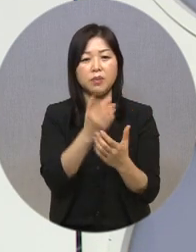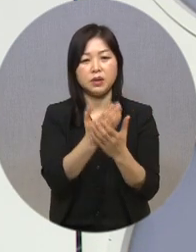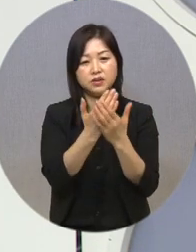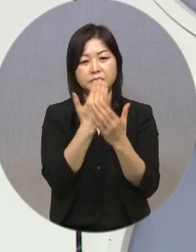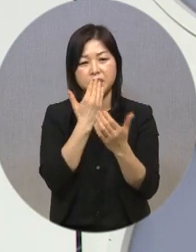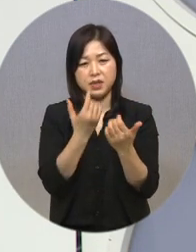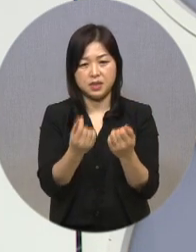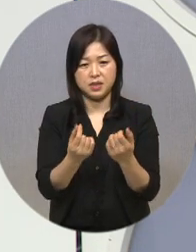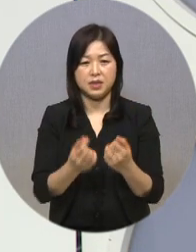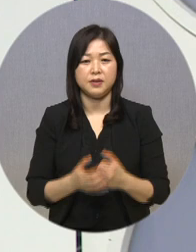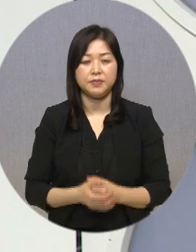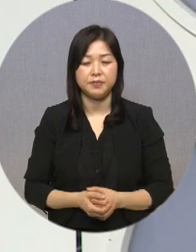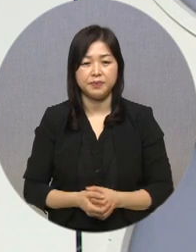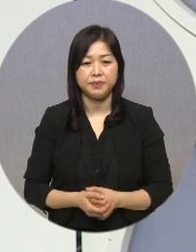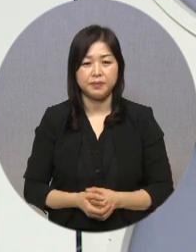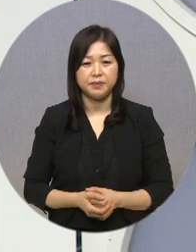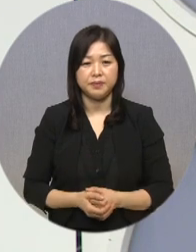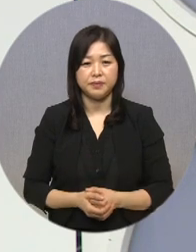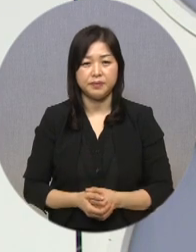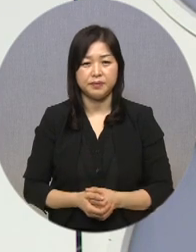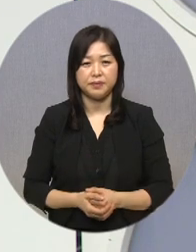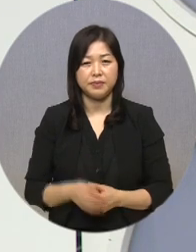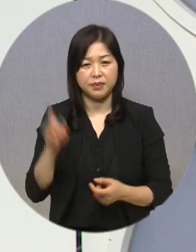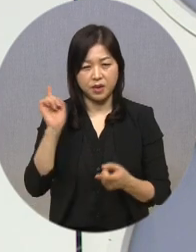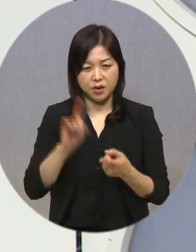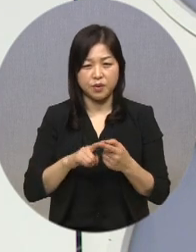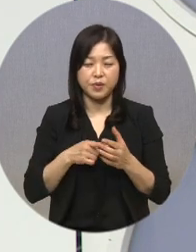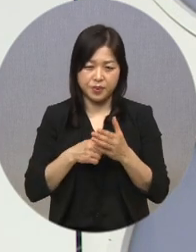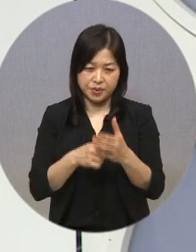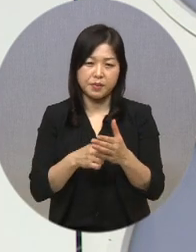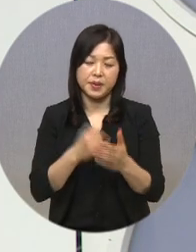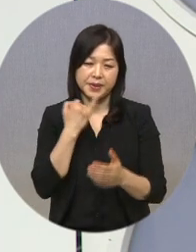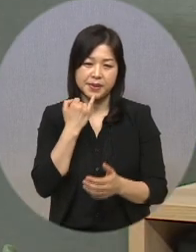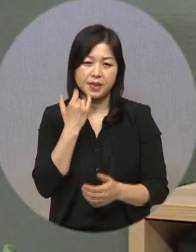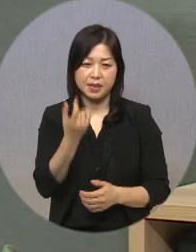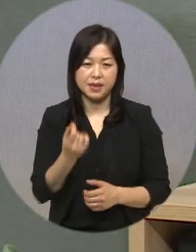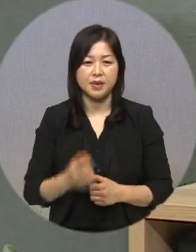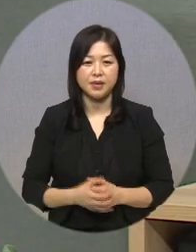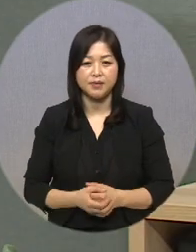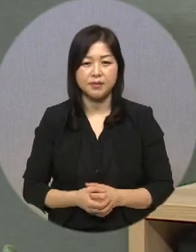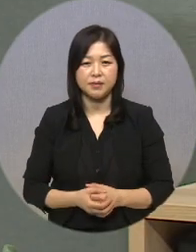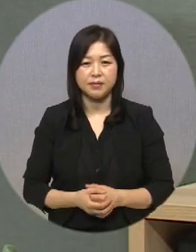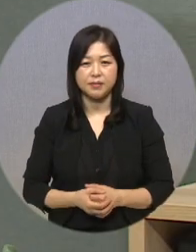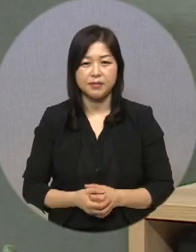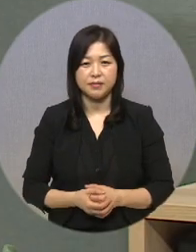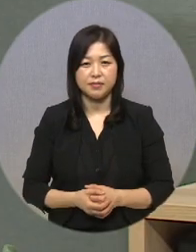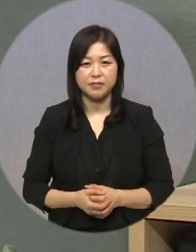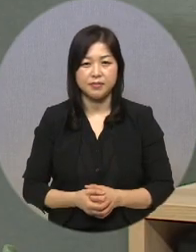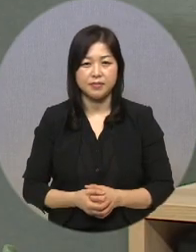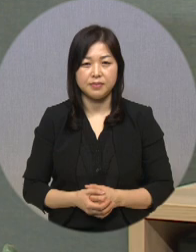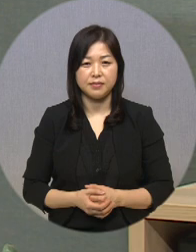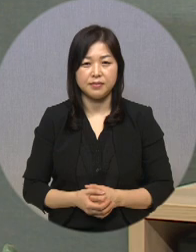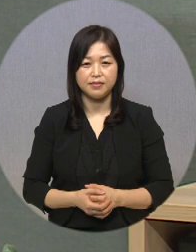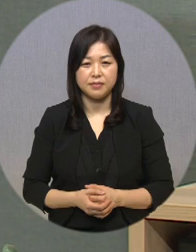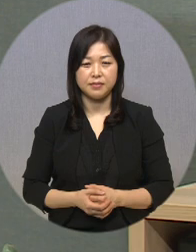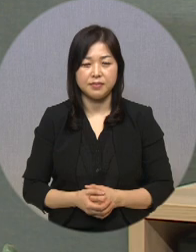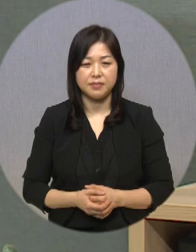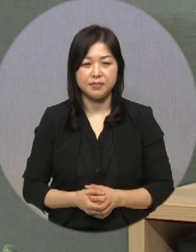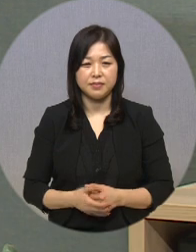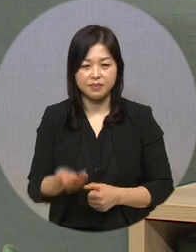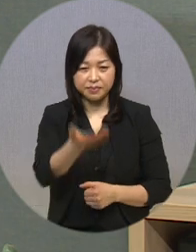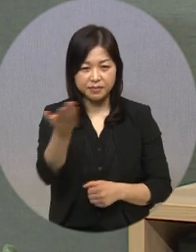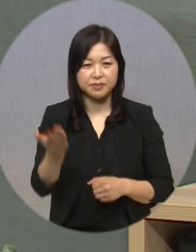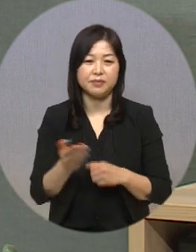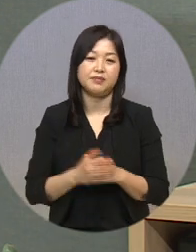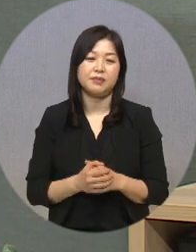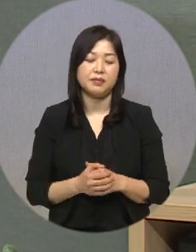것 같아. 더 발전한 것. 네. 이대로만 나가면은 괜찮은 것 같습니다. 네. 여러분,